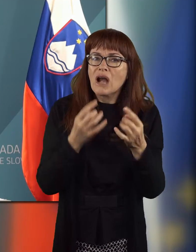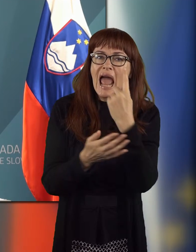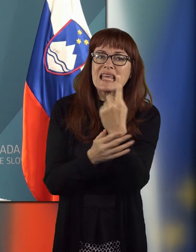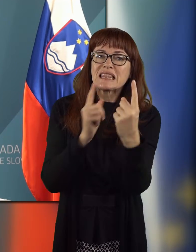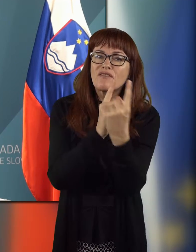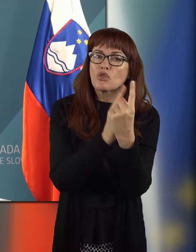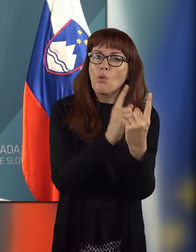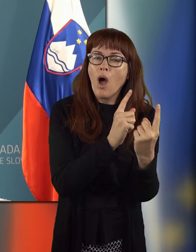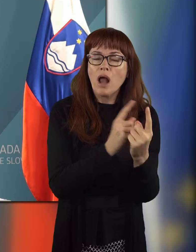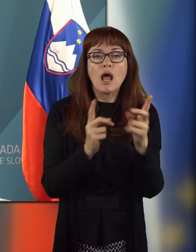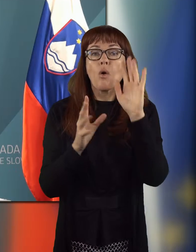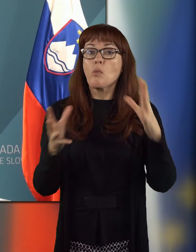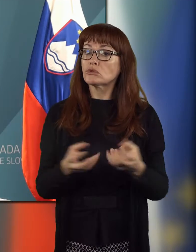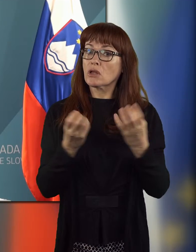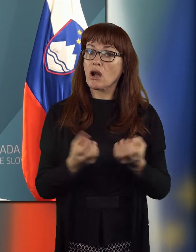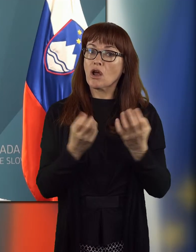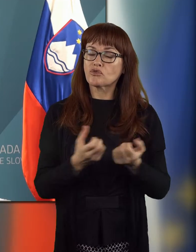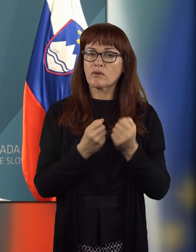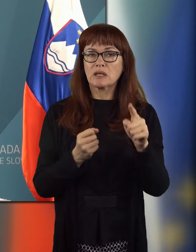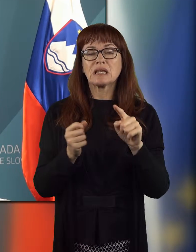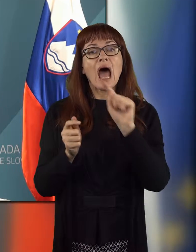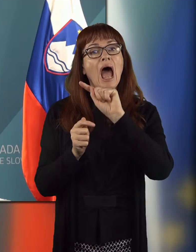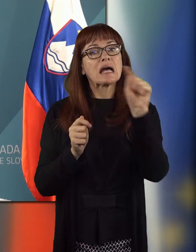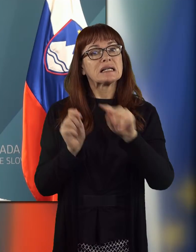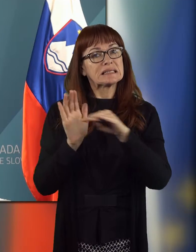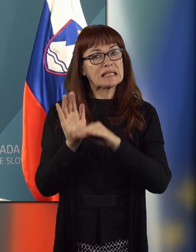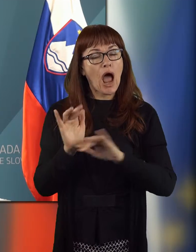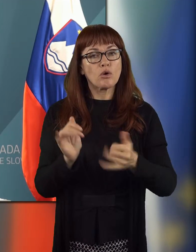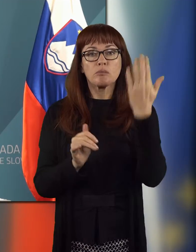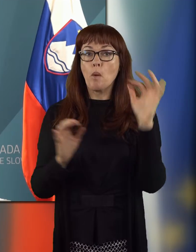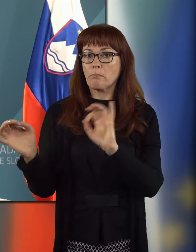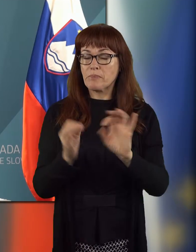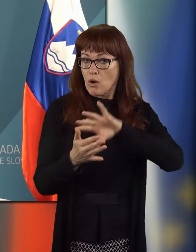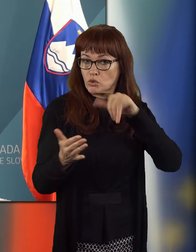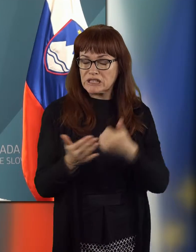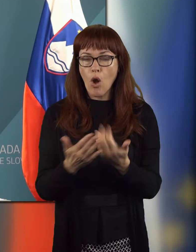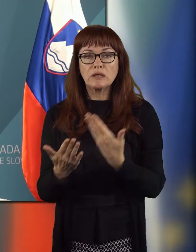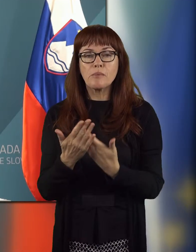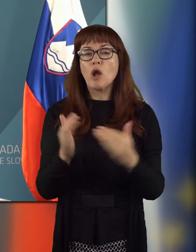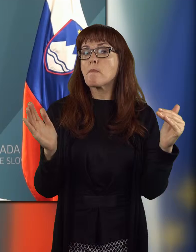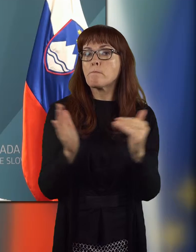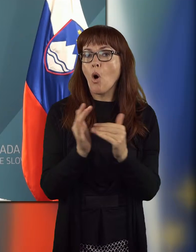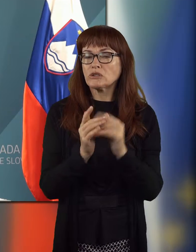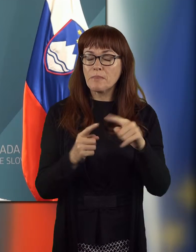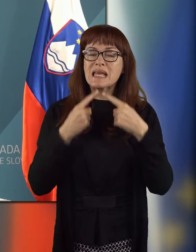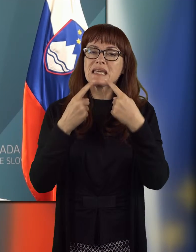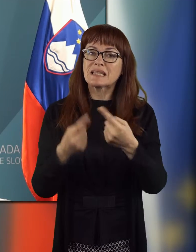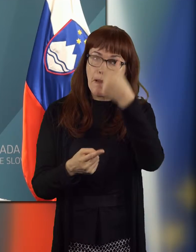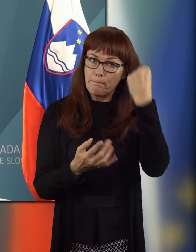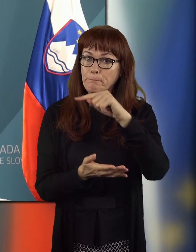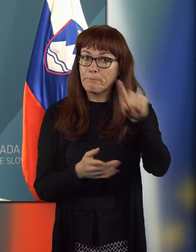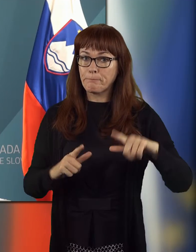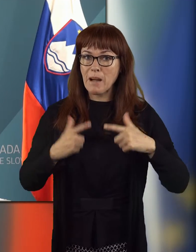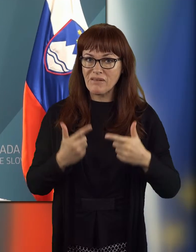ste skratka to reševali oziroma boste. Torej, ta zakon je bil pripravljen v celoti na podlagi potreb, ki so jih